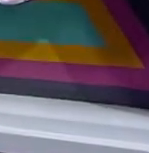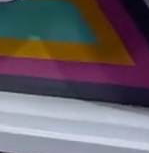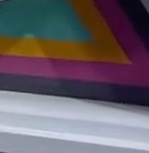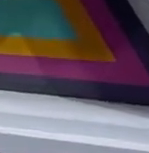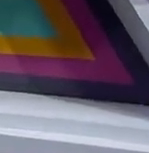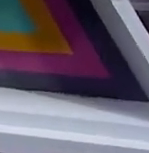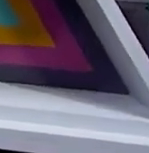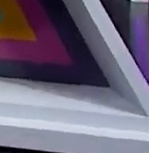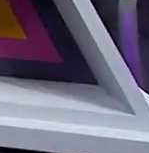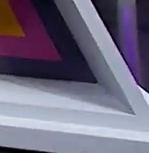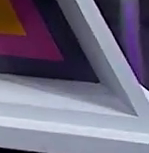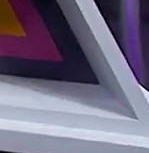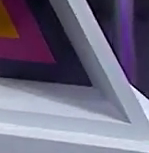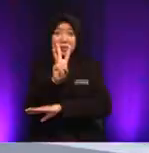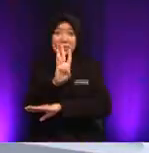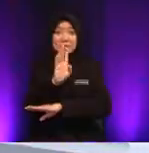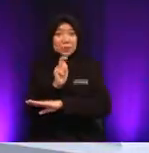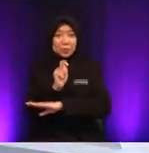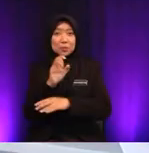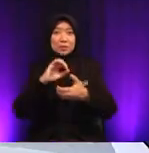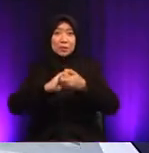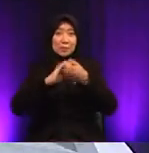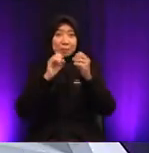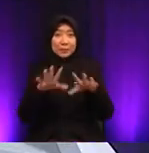Assalamualaikum warahmatullahi wabarakatuh